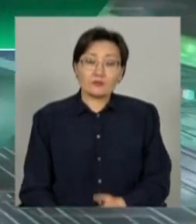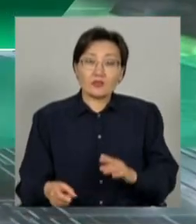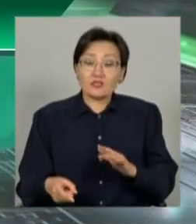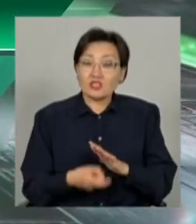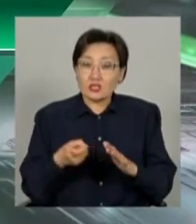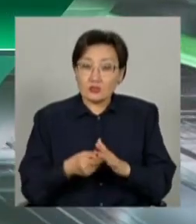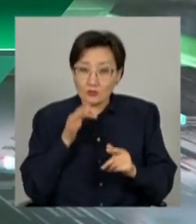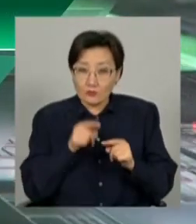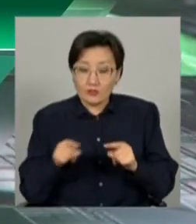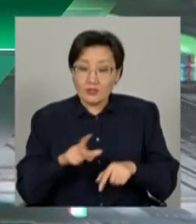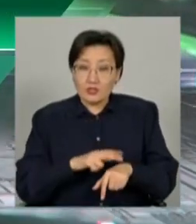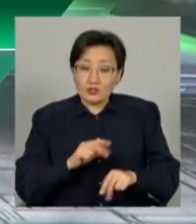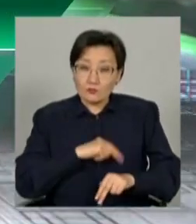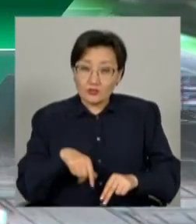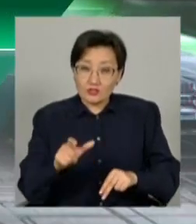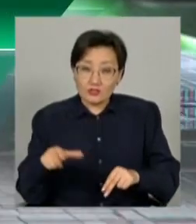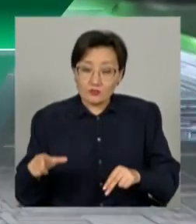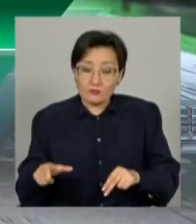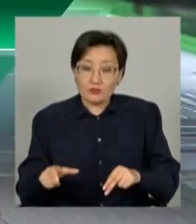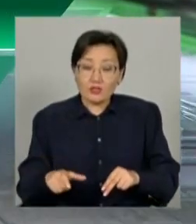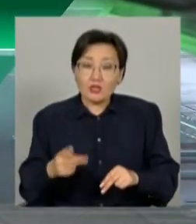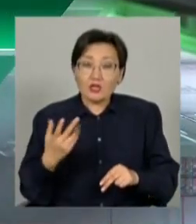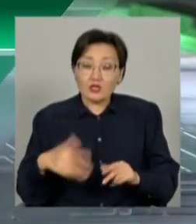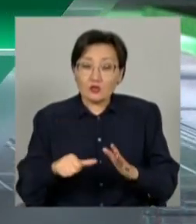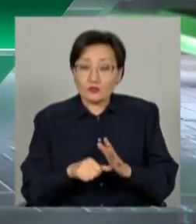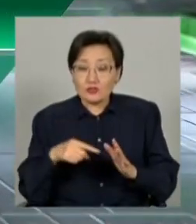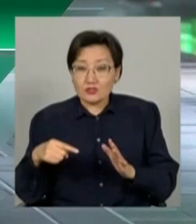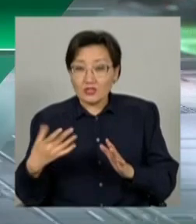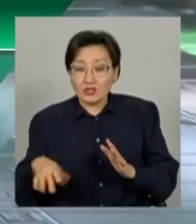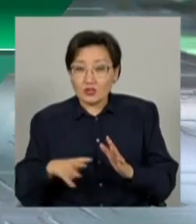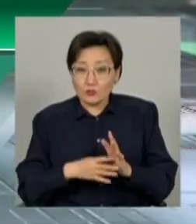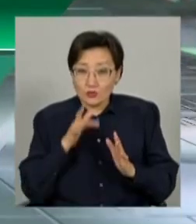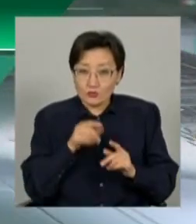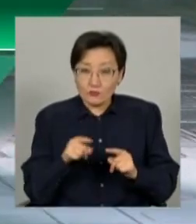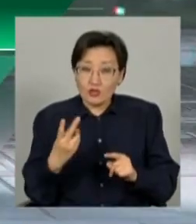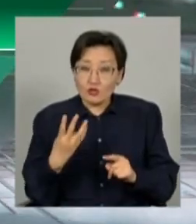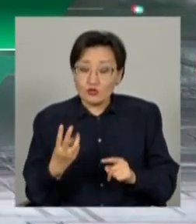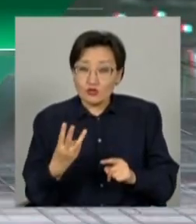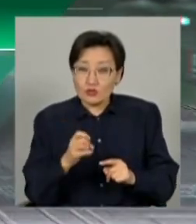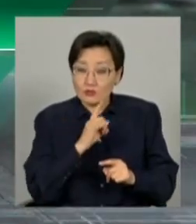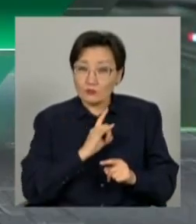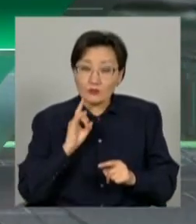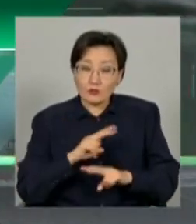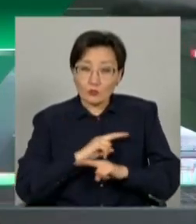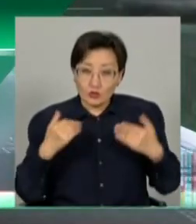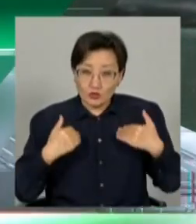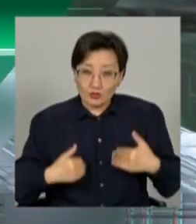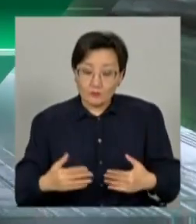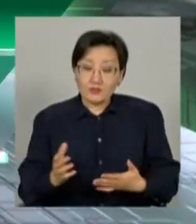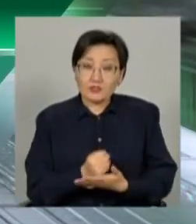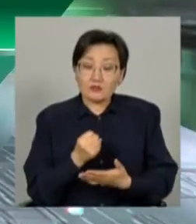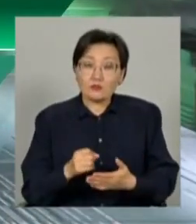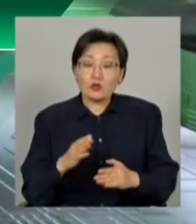Тексеру барысында полиция қызметкерлерді 50-56 және 59 жастағы 3 әйелдің денесін тауып алды.